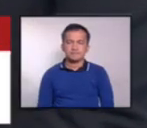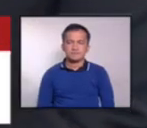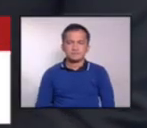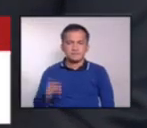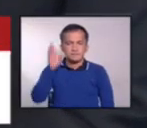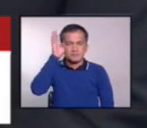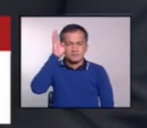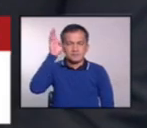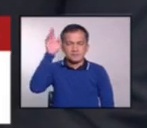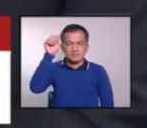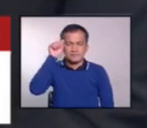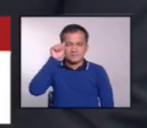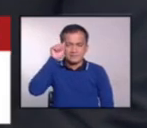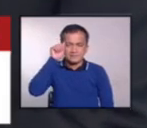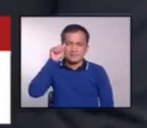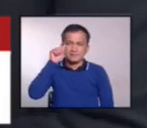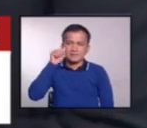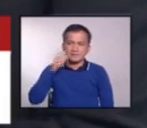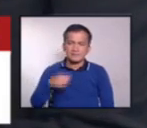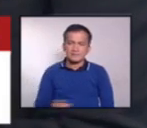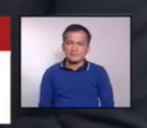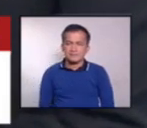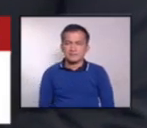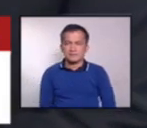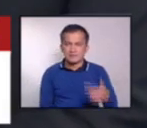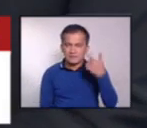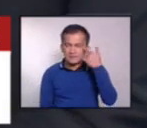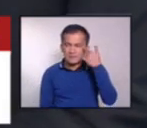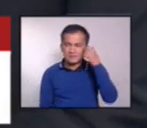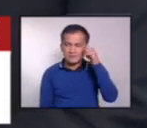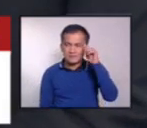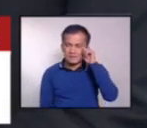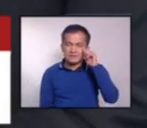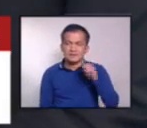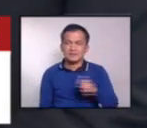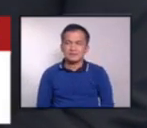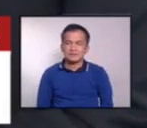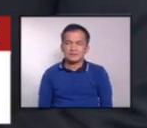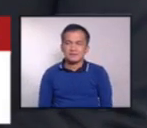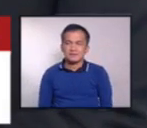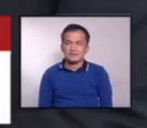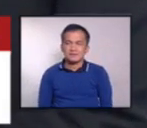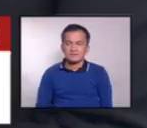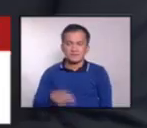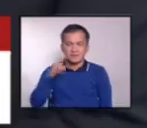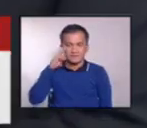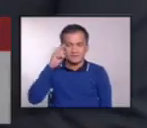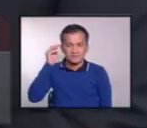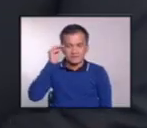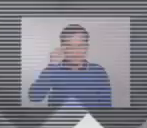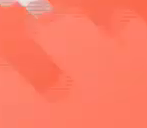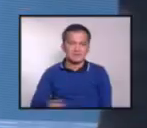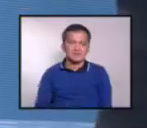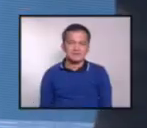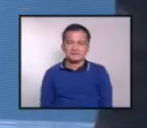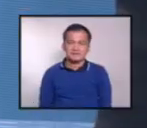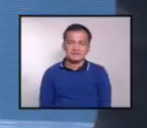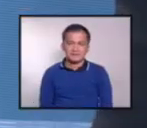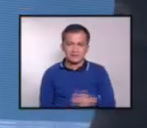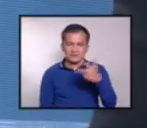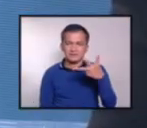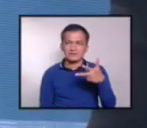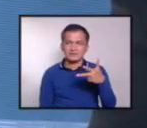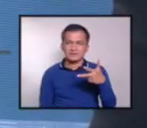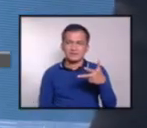Bamakino, Gary Alejano, Romy Makalimpal. Alright, 3rd